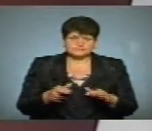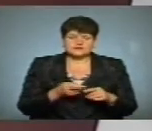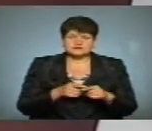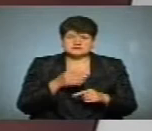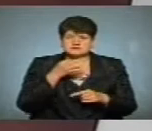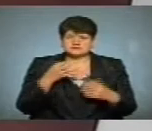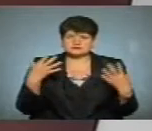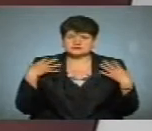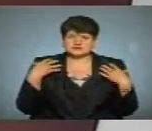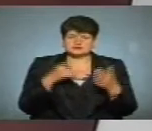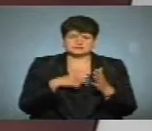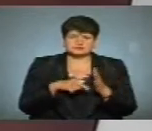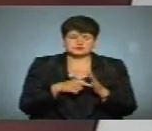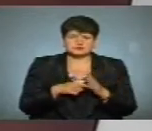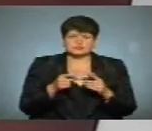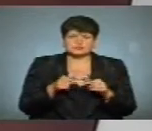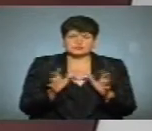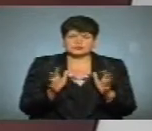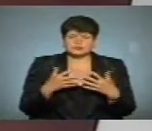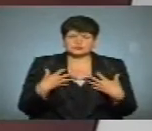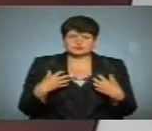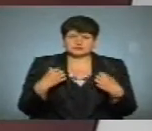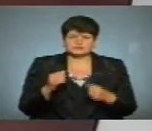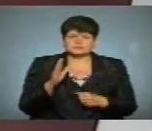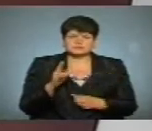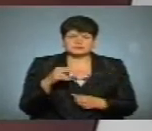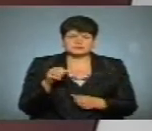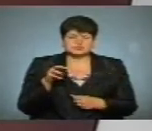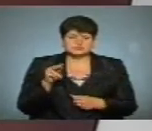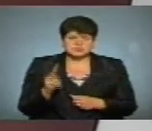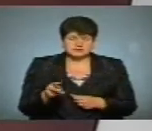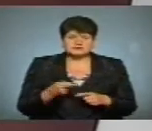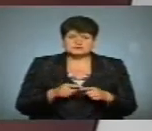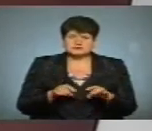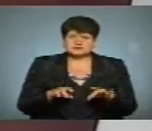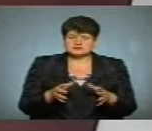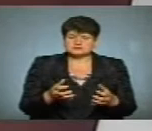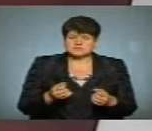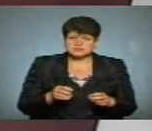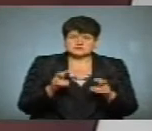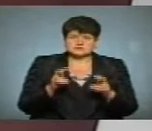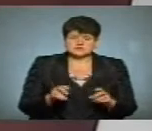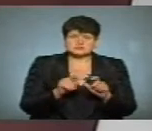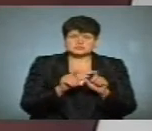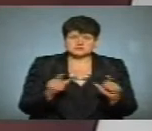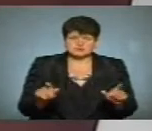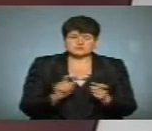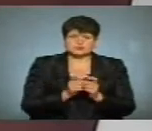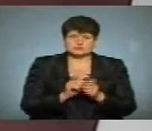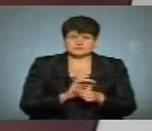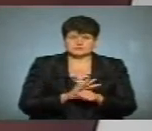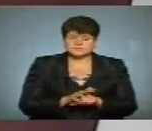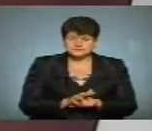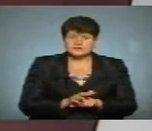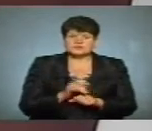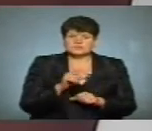повідомив начальник міського відділу охорони здоров'я Василь Денчак. З його словами, таке рішення прийняли на засіданні штабу для боротьби з